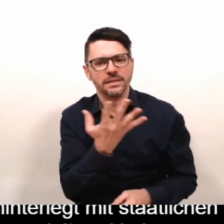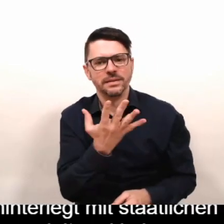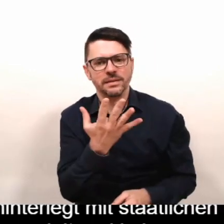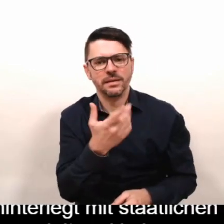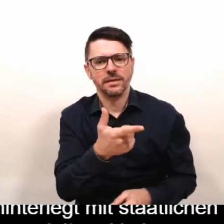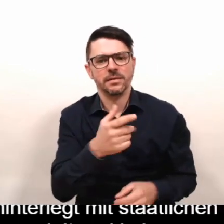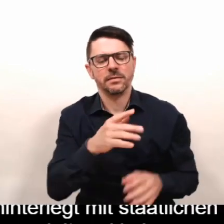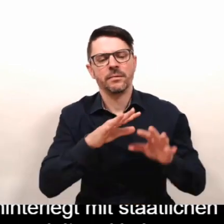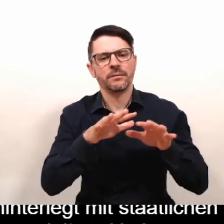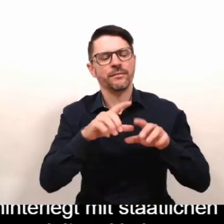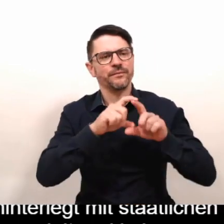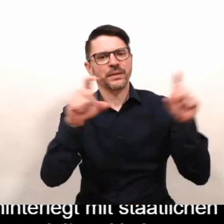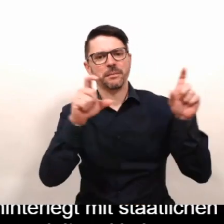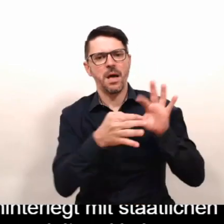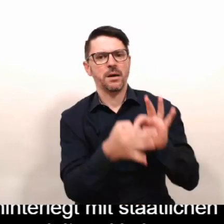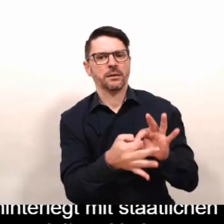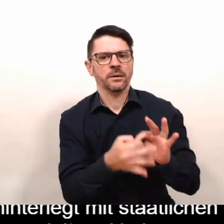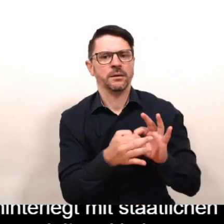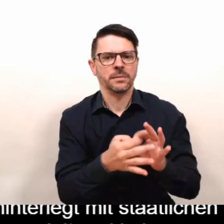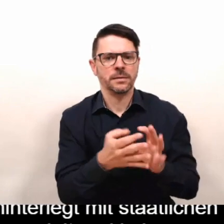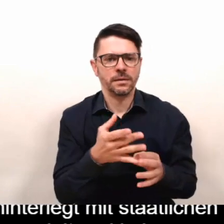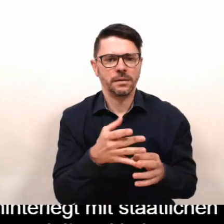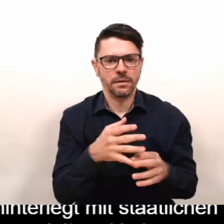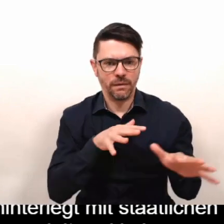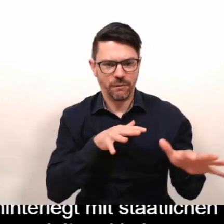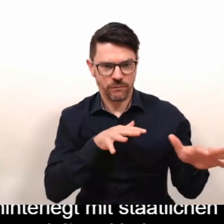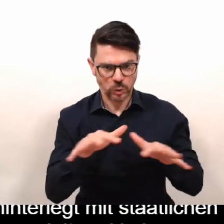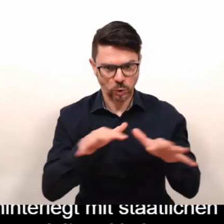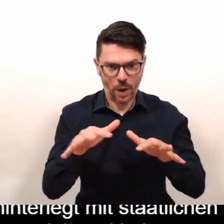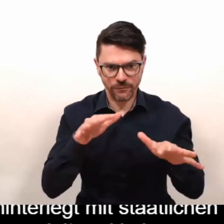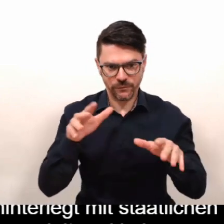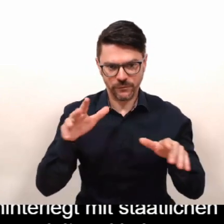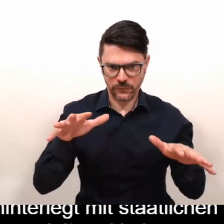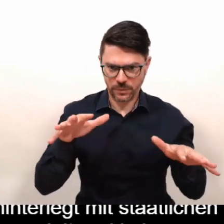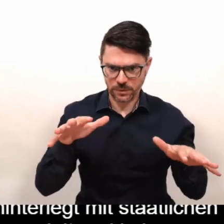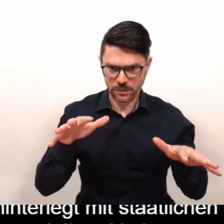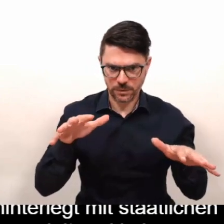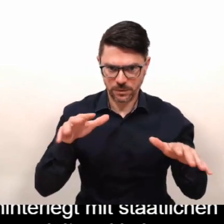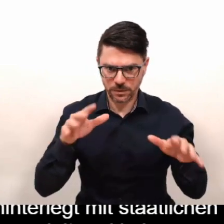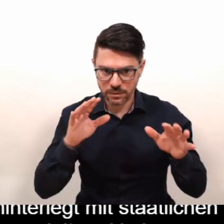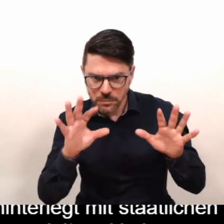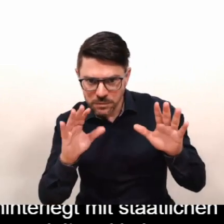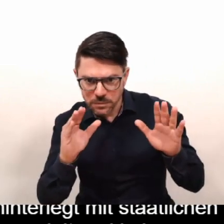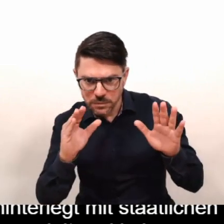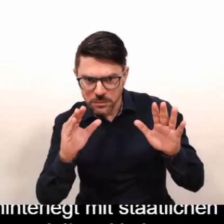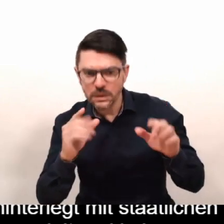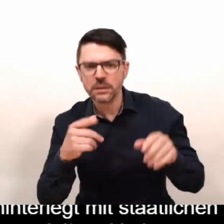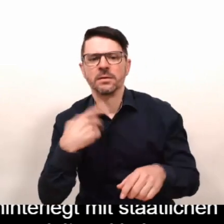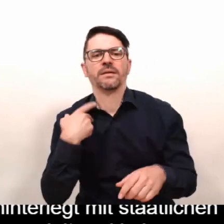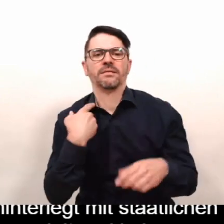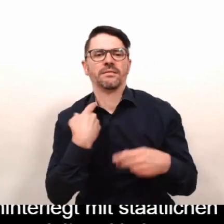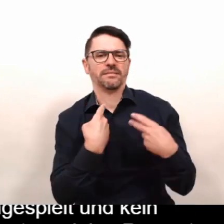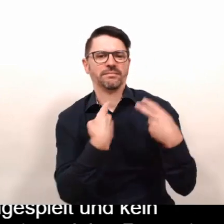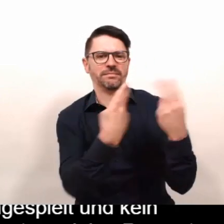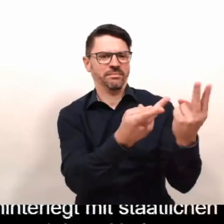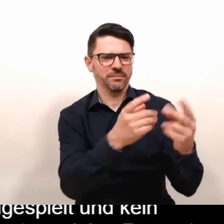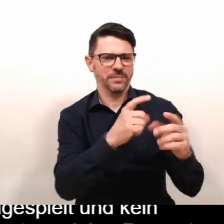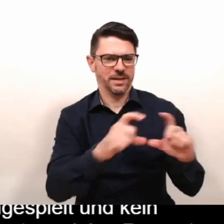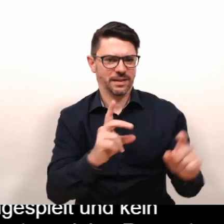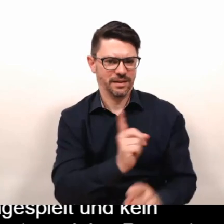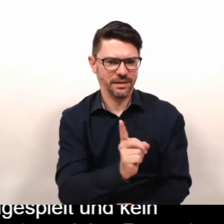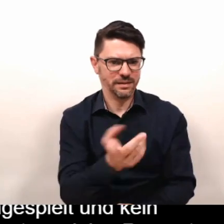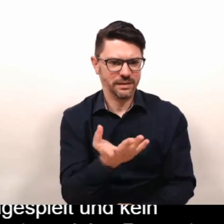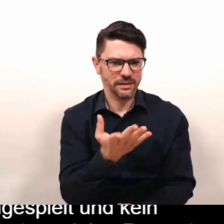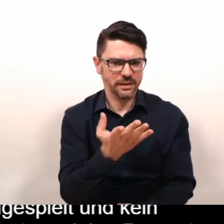Steuerzahler ja nachzuvollziehen. Insgesamt gesehen glaube ich, dass wir auf sehr gutem Weg sind. Die finanziellen